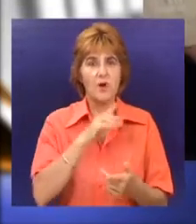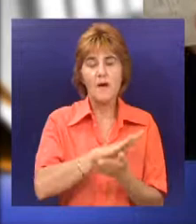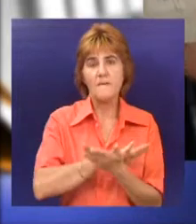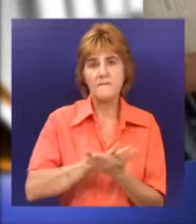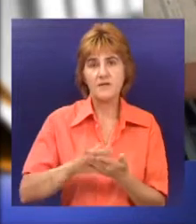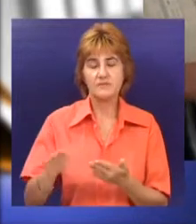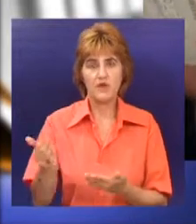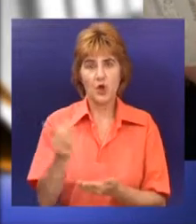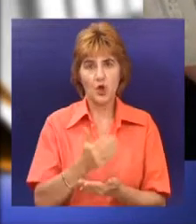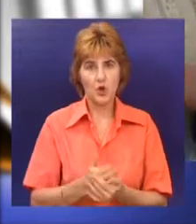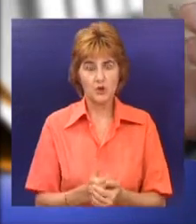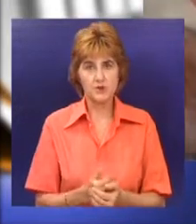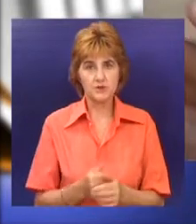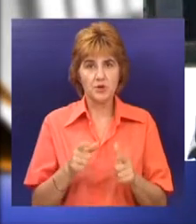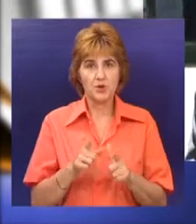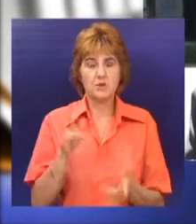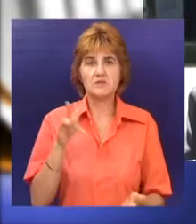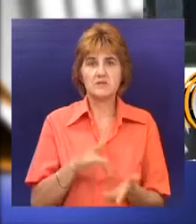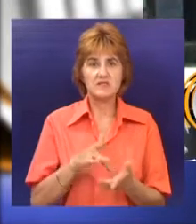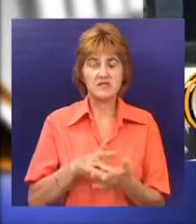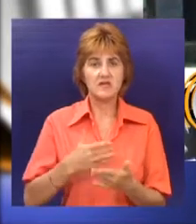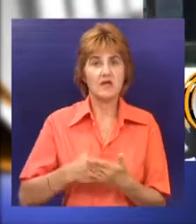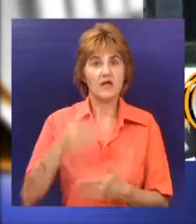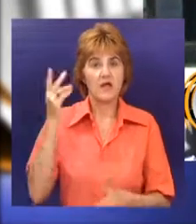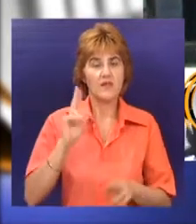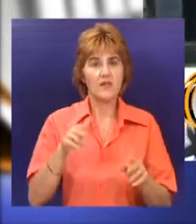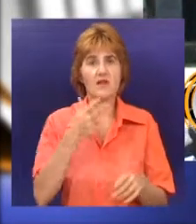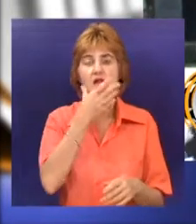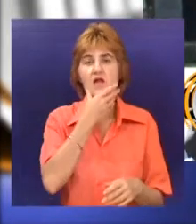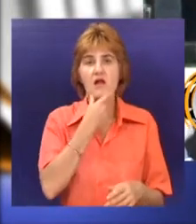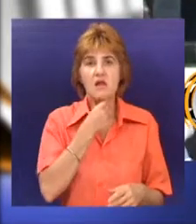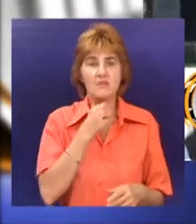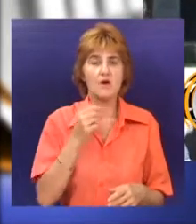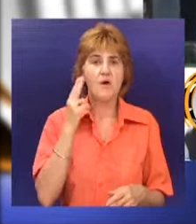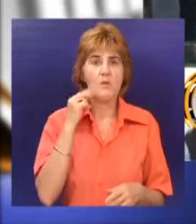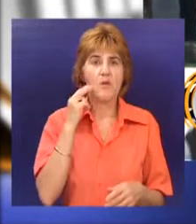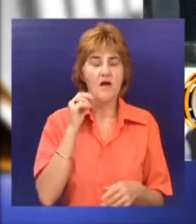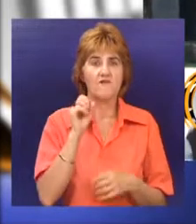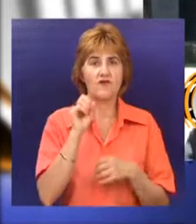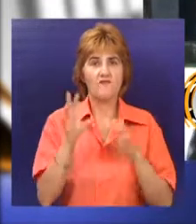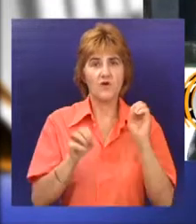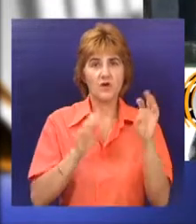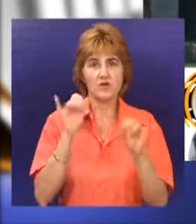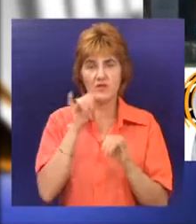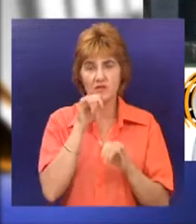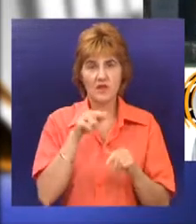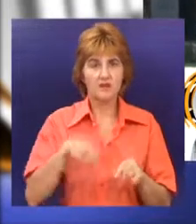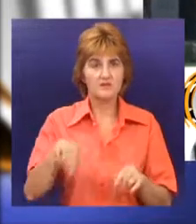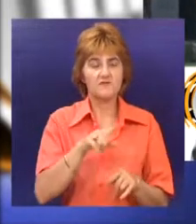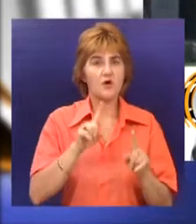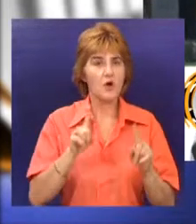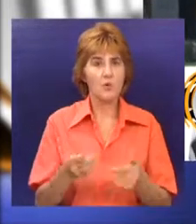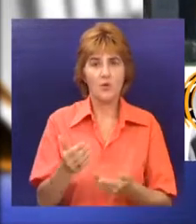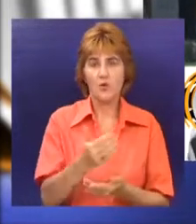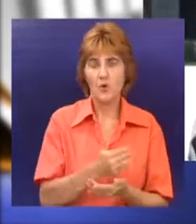moći besplatno da koristite. Ovdje u centru grada, upravo na najlepšem delu uz Plavu fontanu, naši pre svega mladi sugrađani mogu